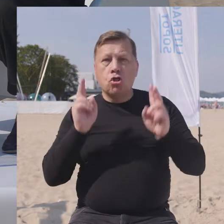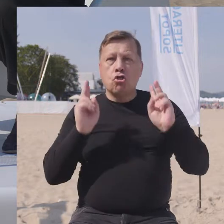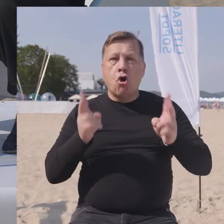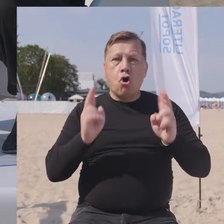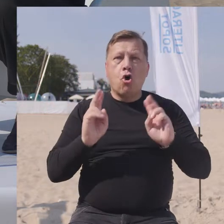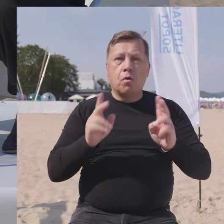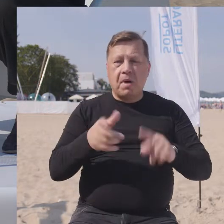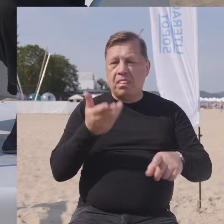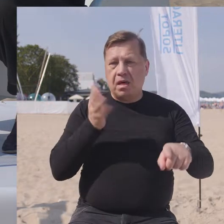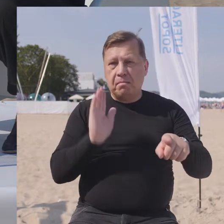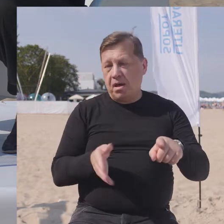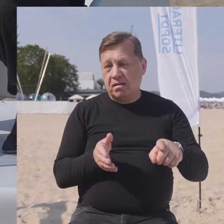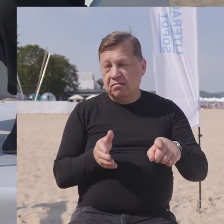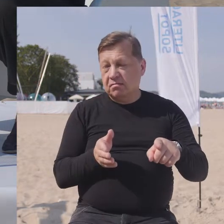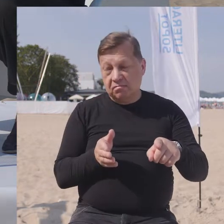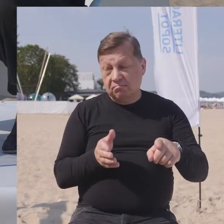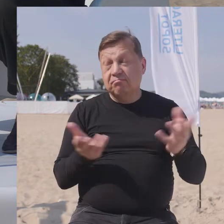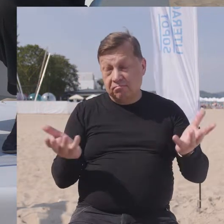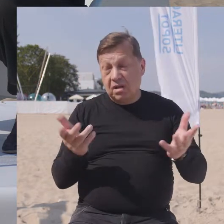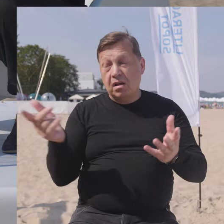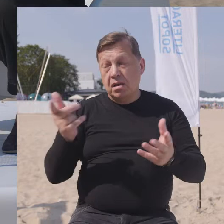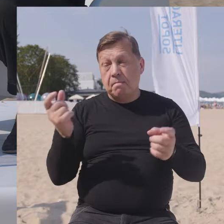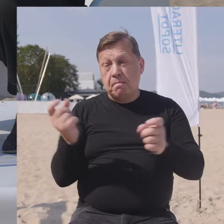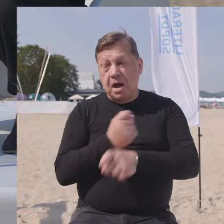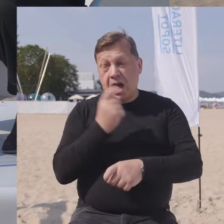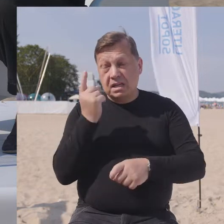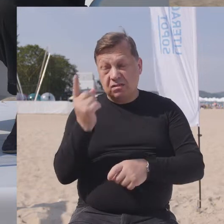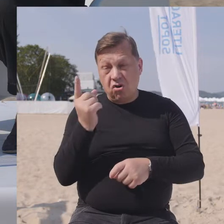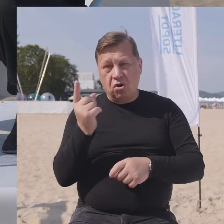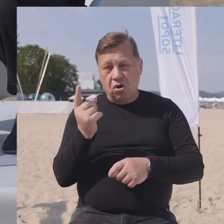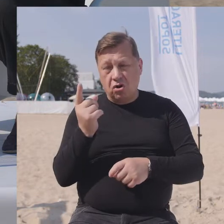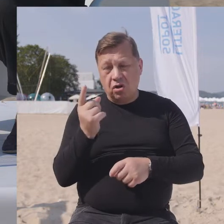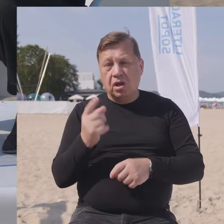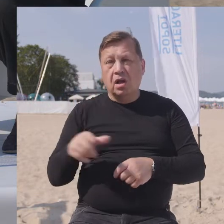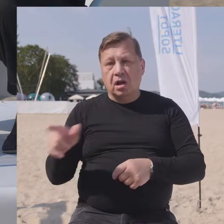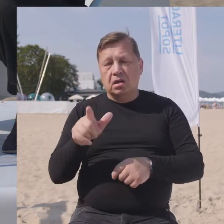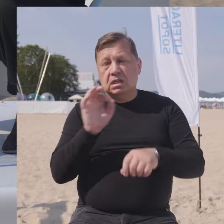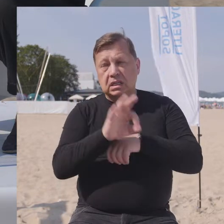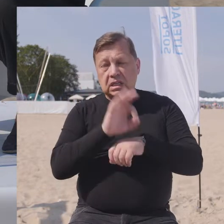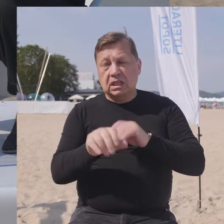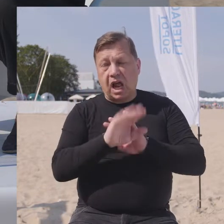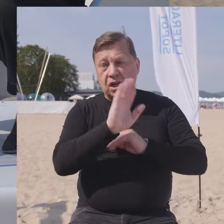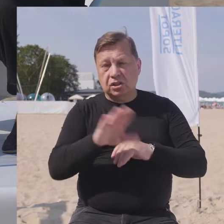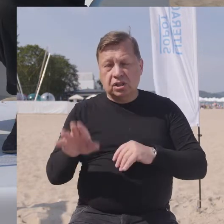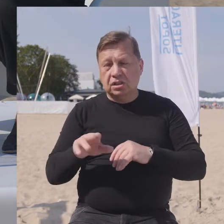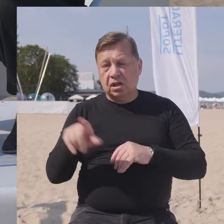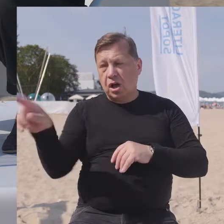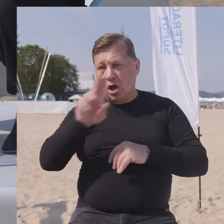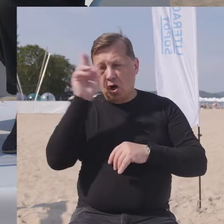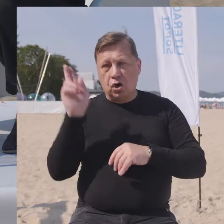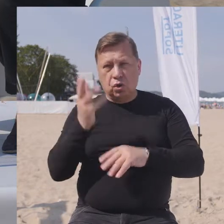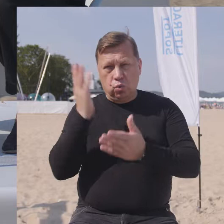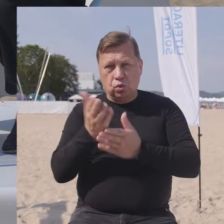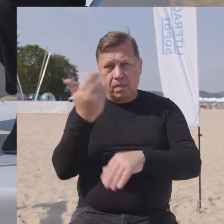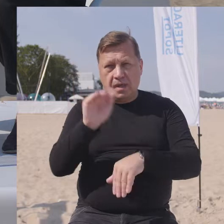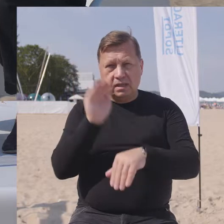że już nie ma zgody na to, żeby państwo literalnie, dosłownie biło nasze dzieci. Bardzo